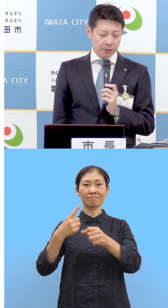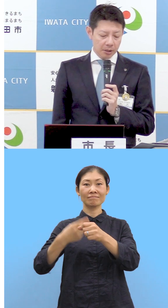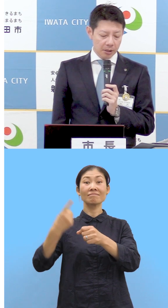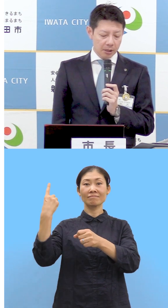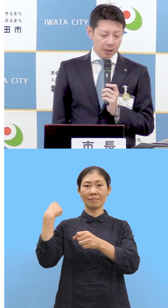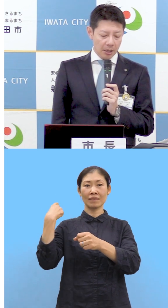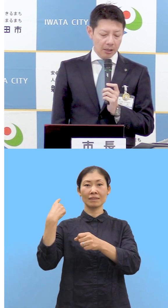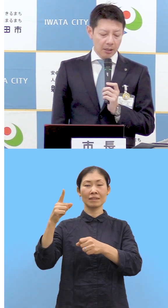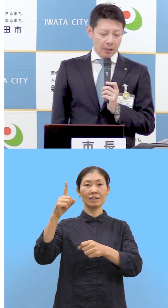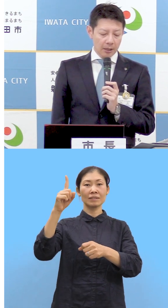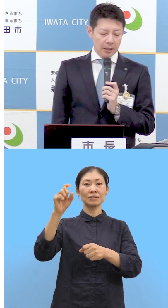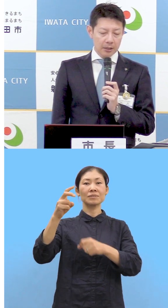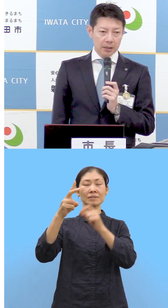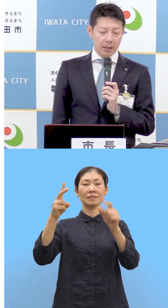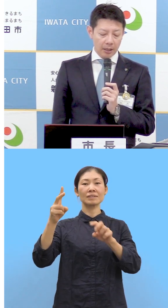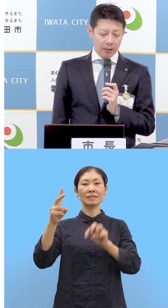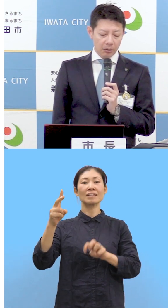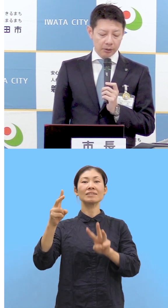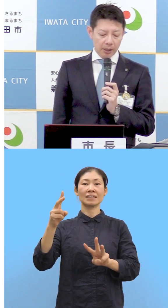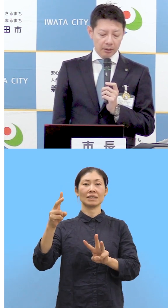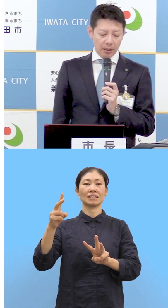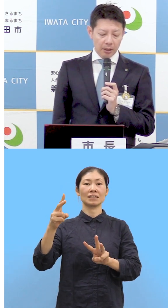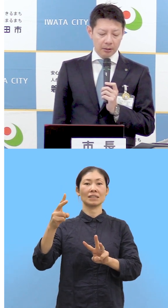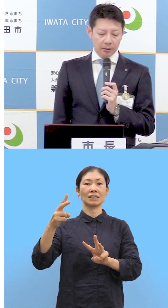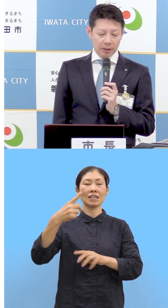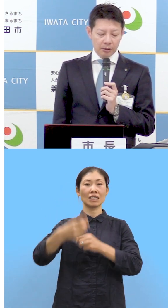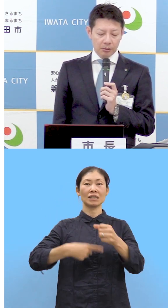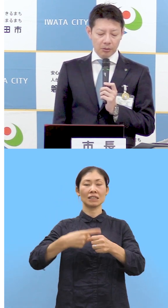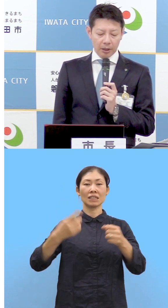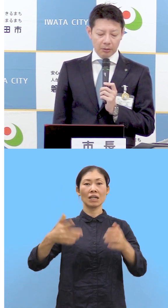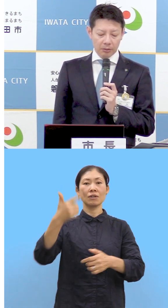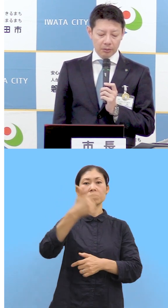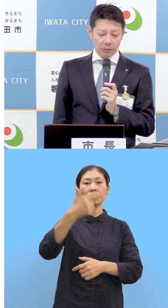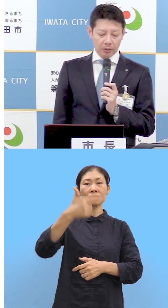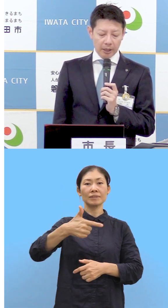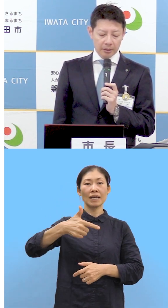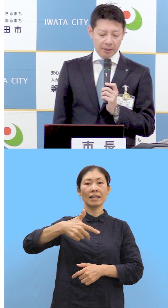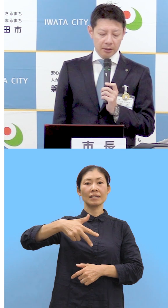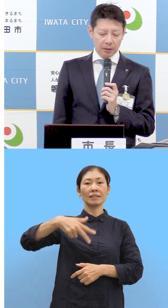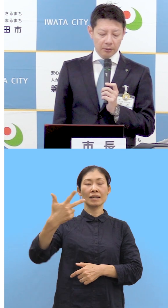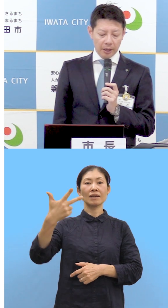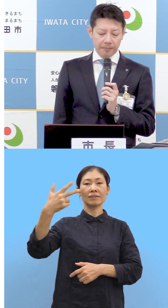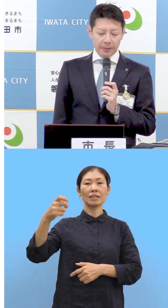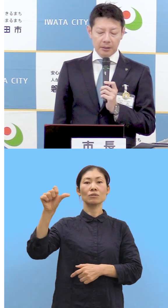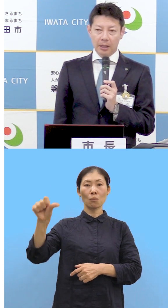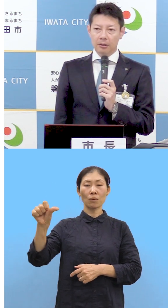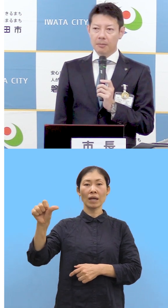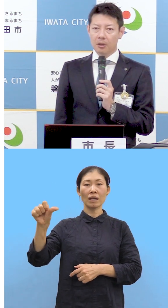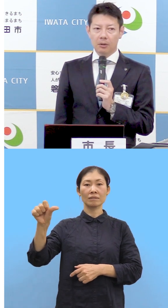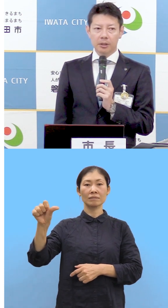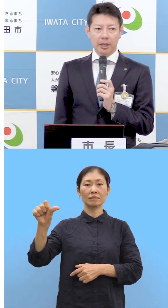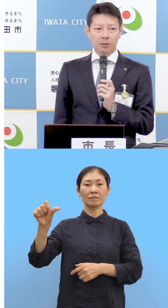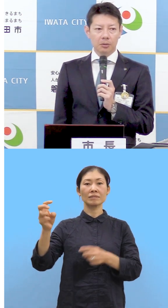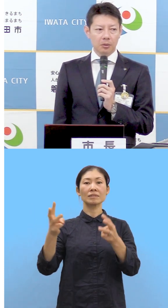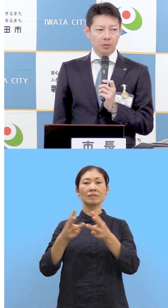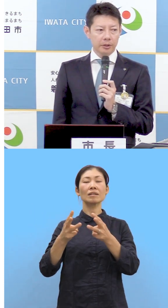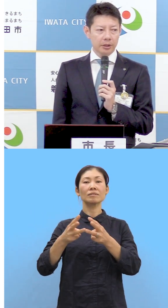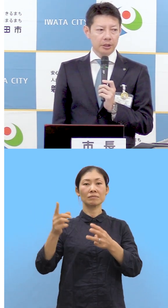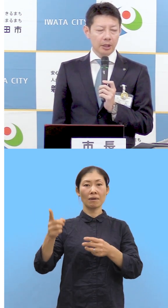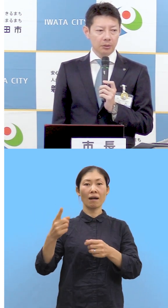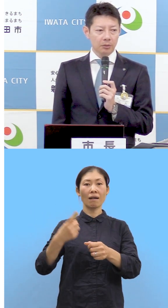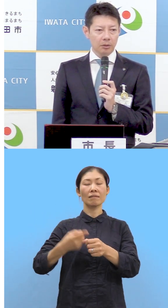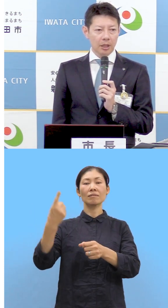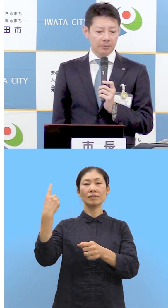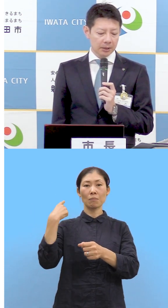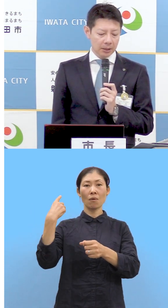12月31日で1年間6775件ということでありましたので、昨年も過去最高を更